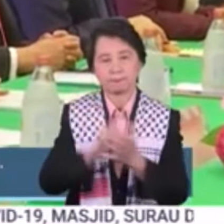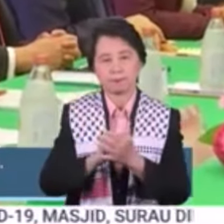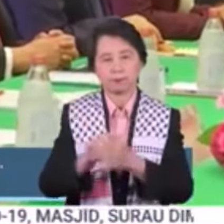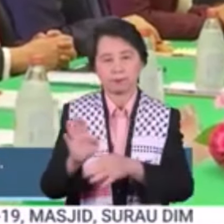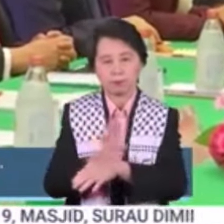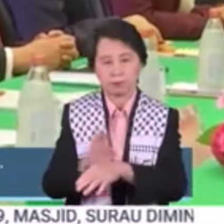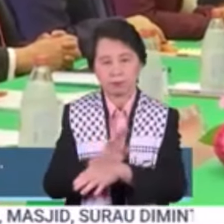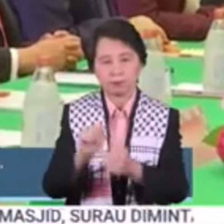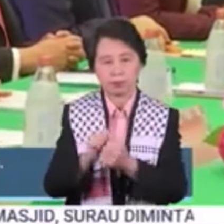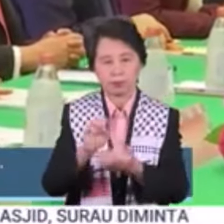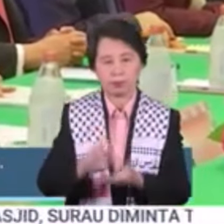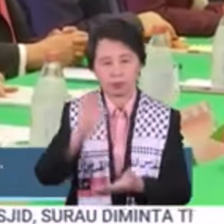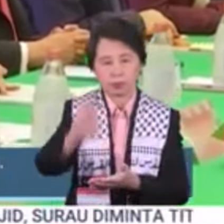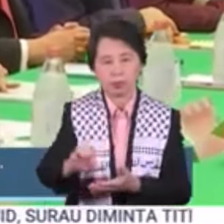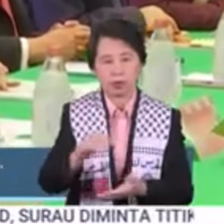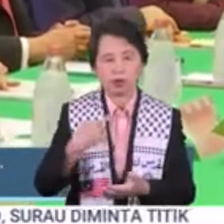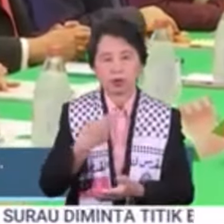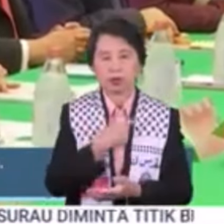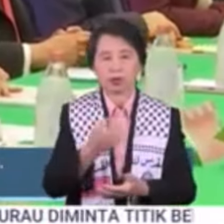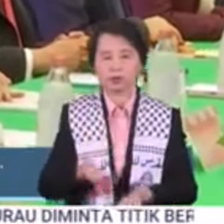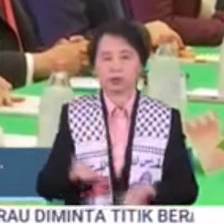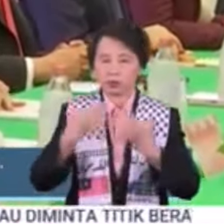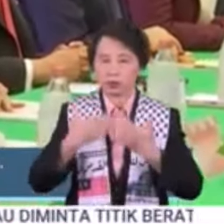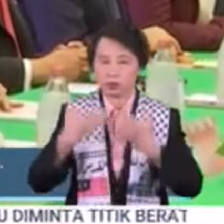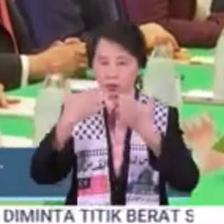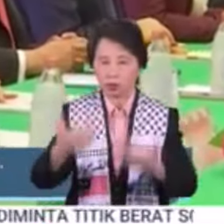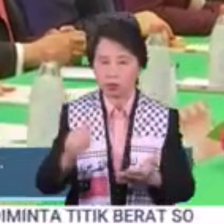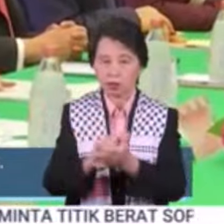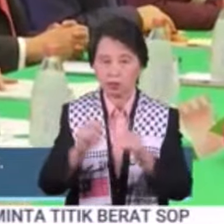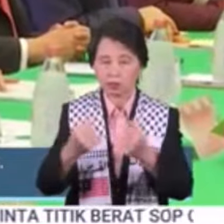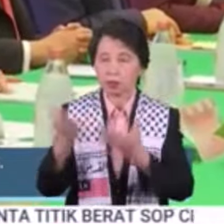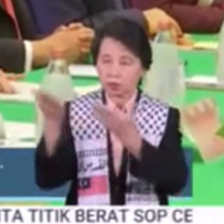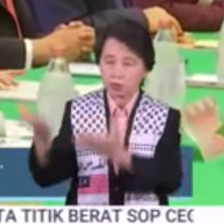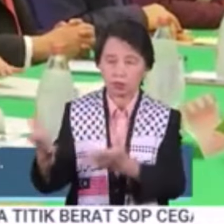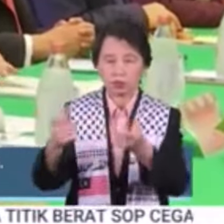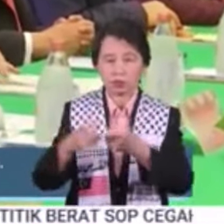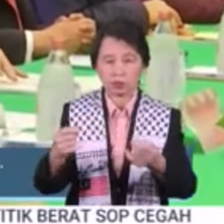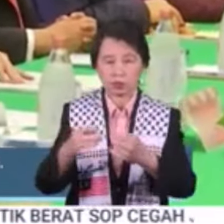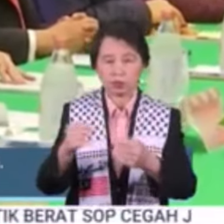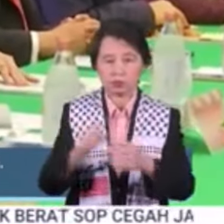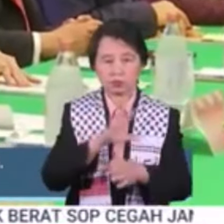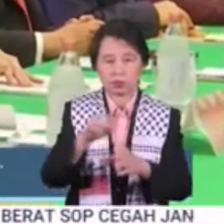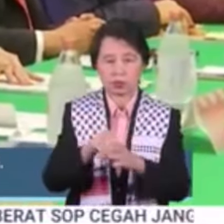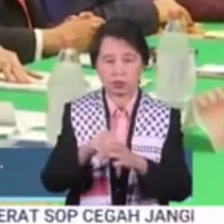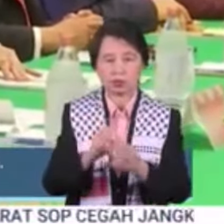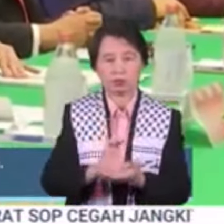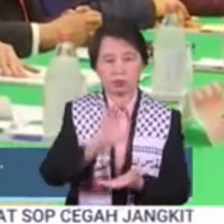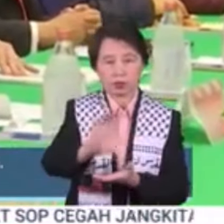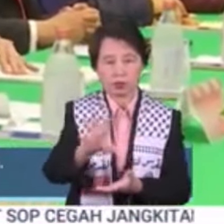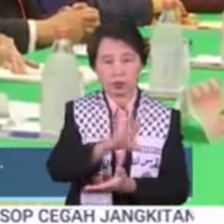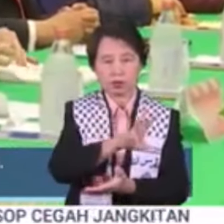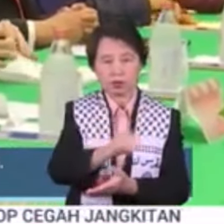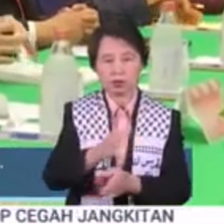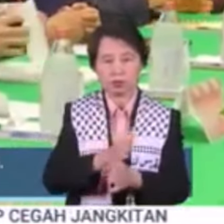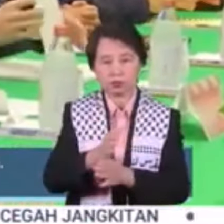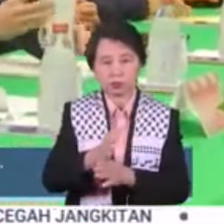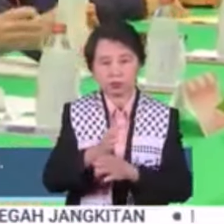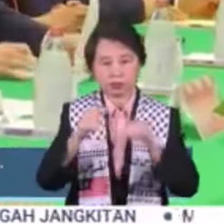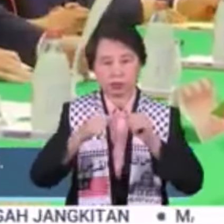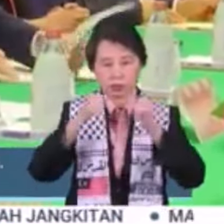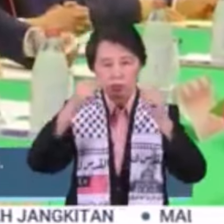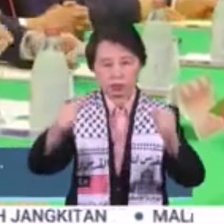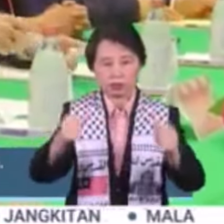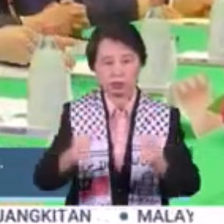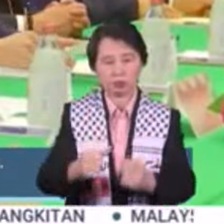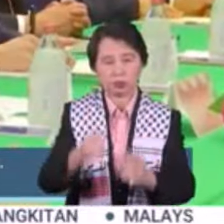diplomatic, but more so trade and investments. We in Malaysia recognize the role, a pivotal role,